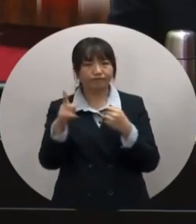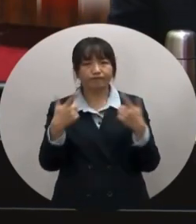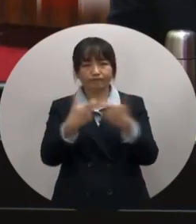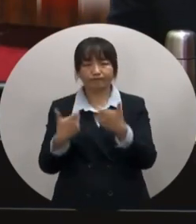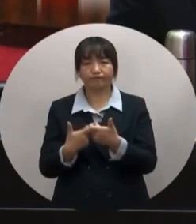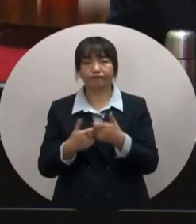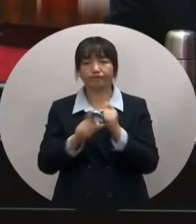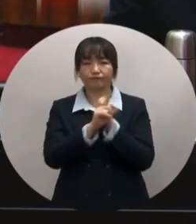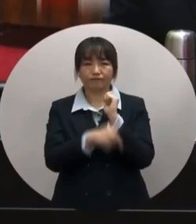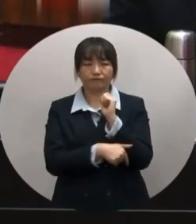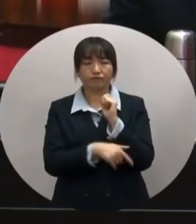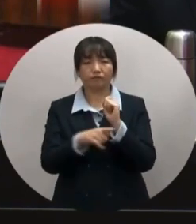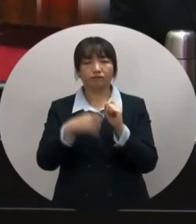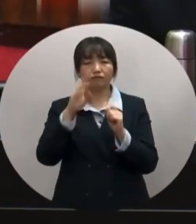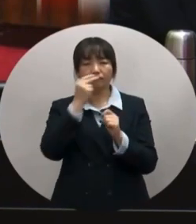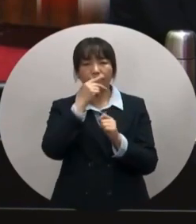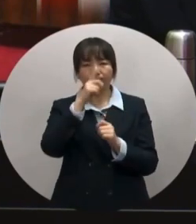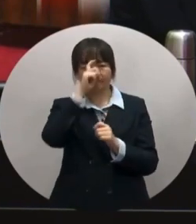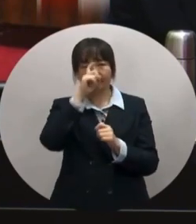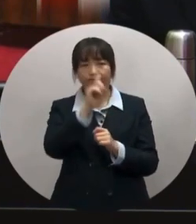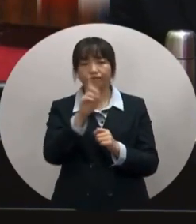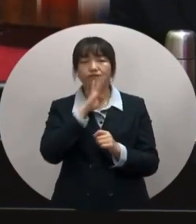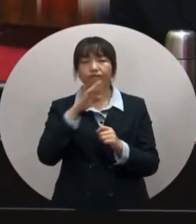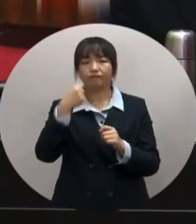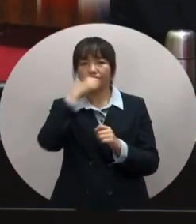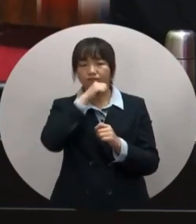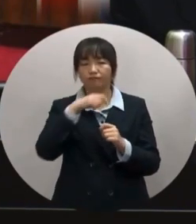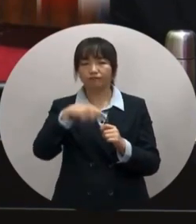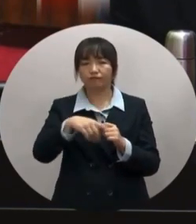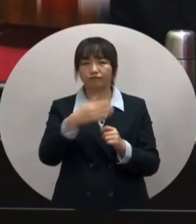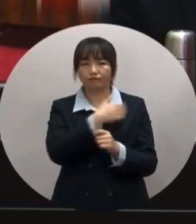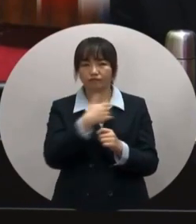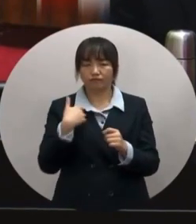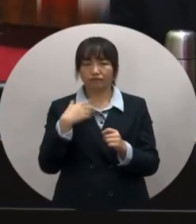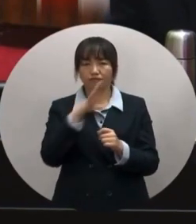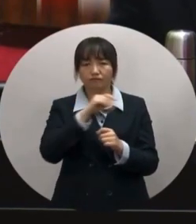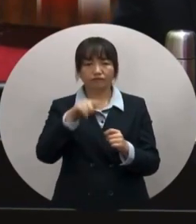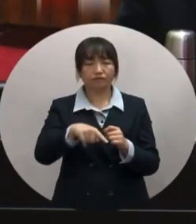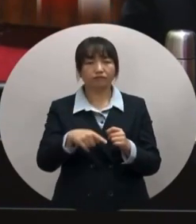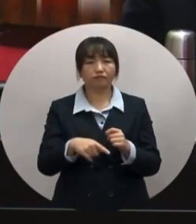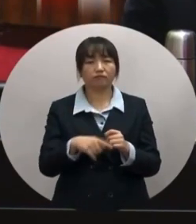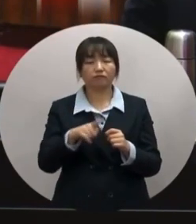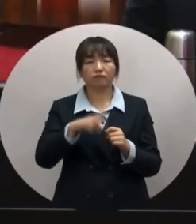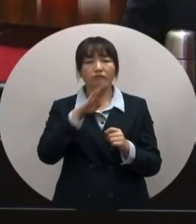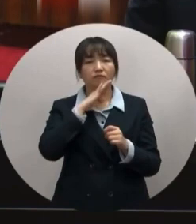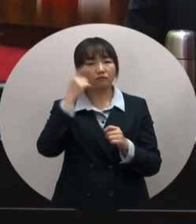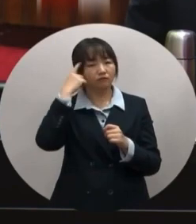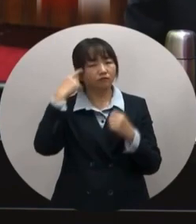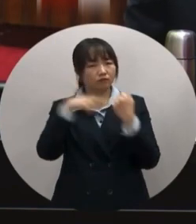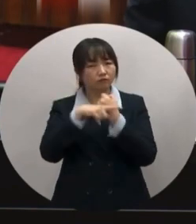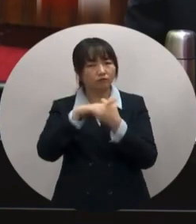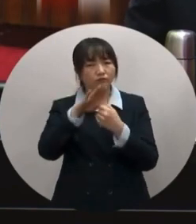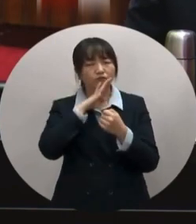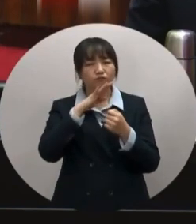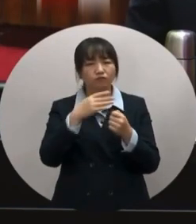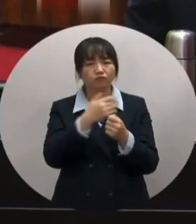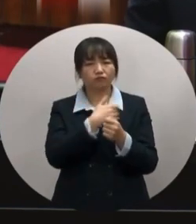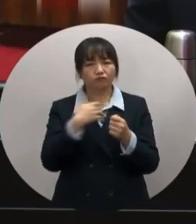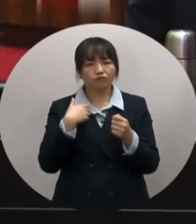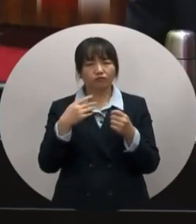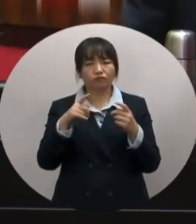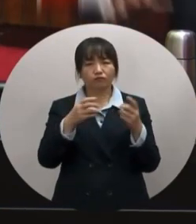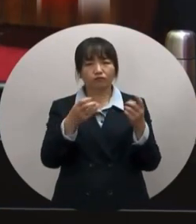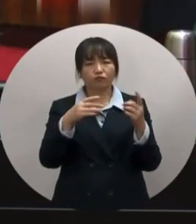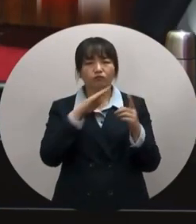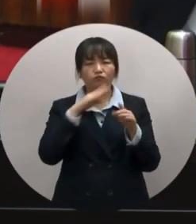所以我特別期待我們全國來把這個如何破車